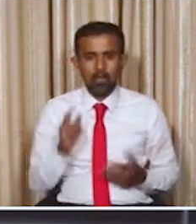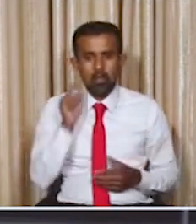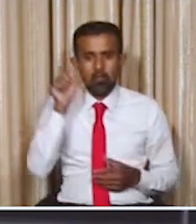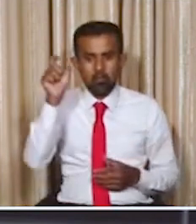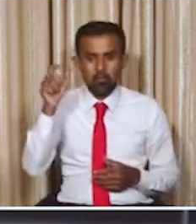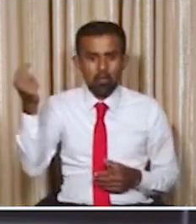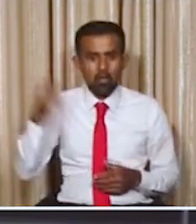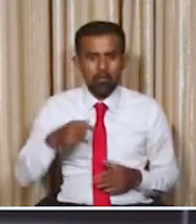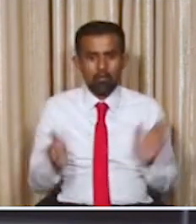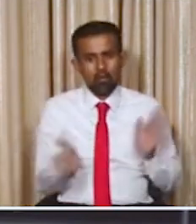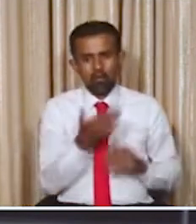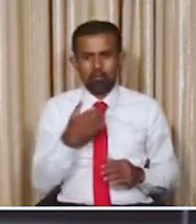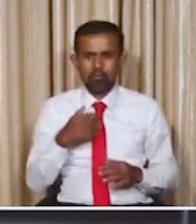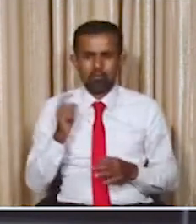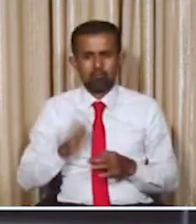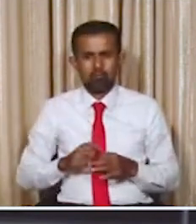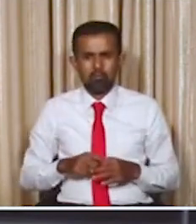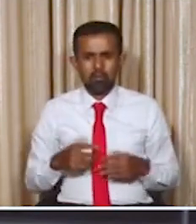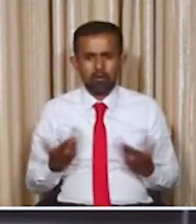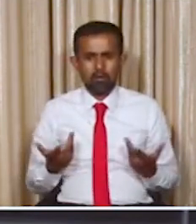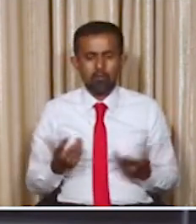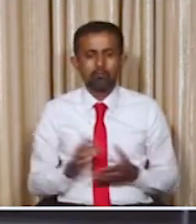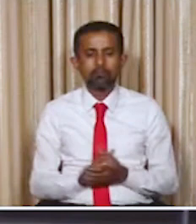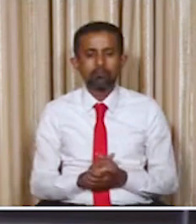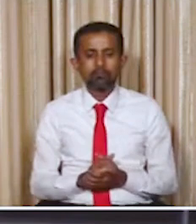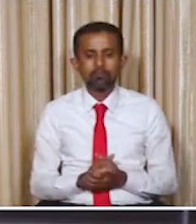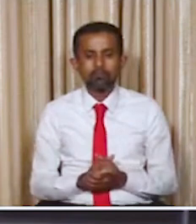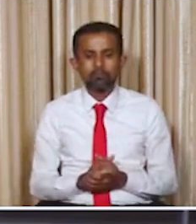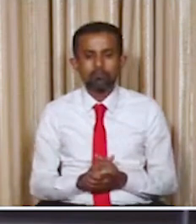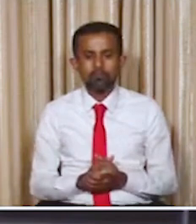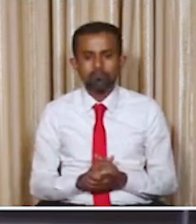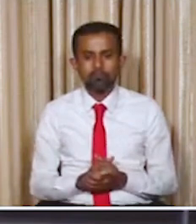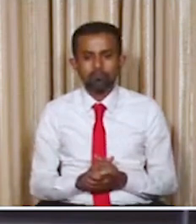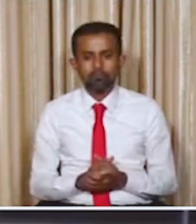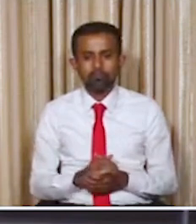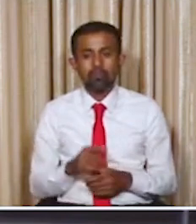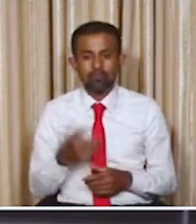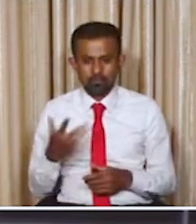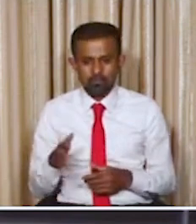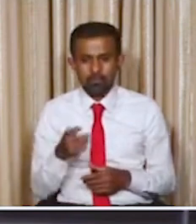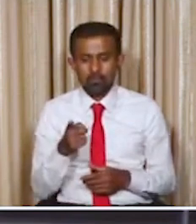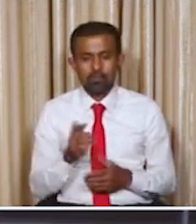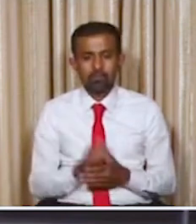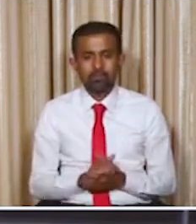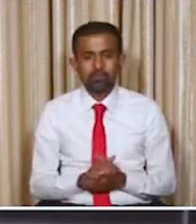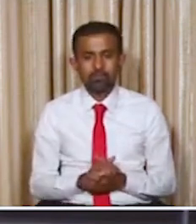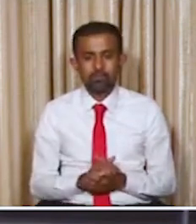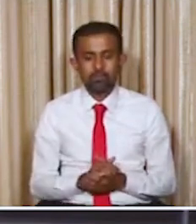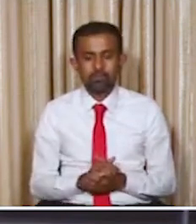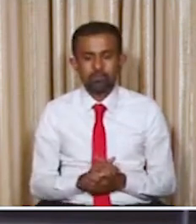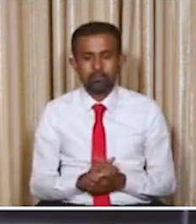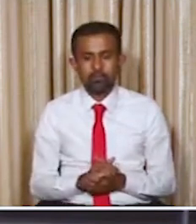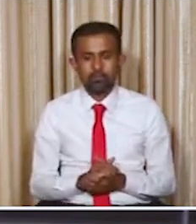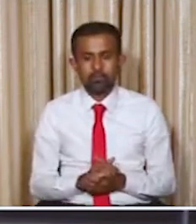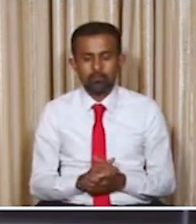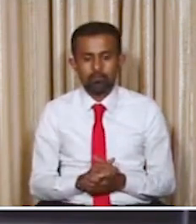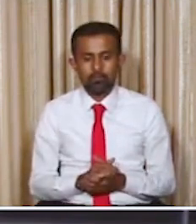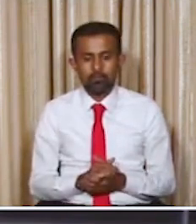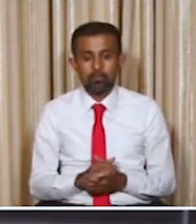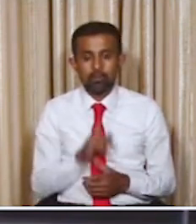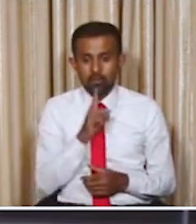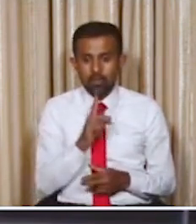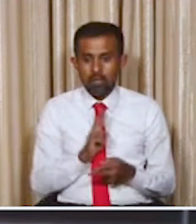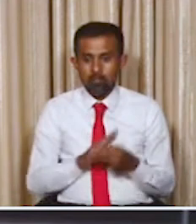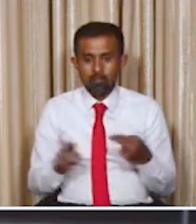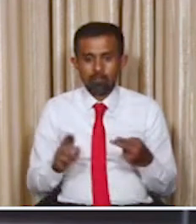e awai giyai kiyala mata prashneyakut na please wind up e wage tattwayak thamai api inne ithin eka hinda me wage dewal kiyanna